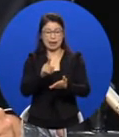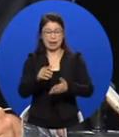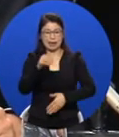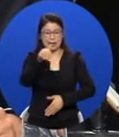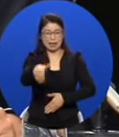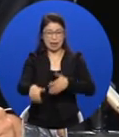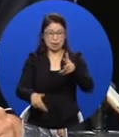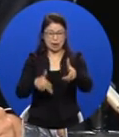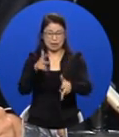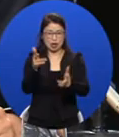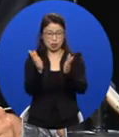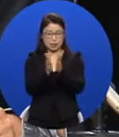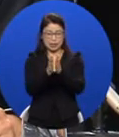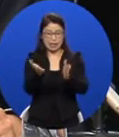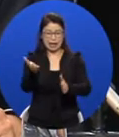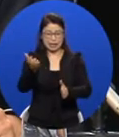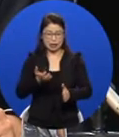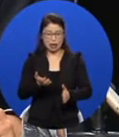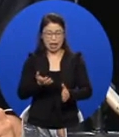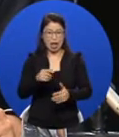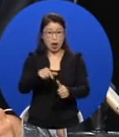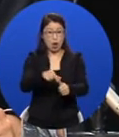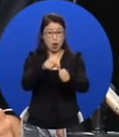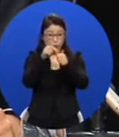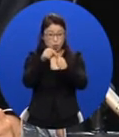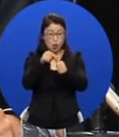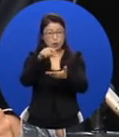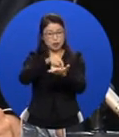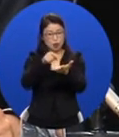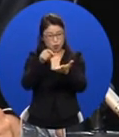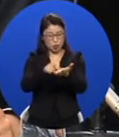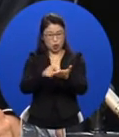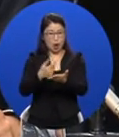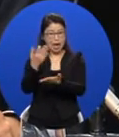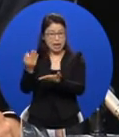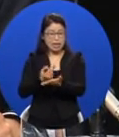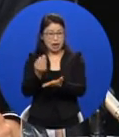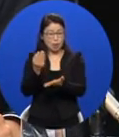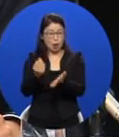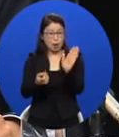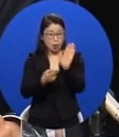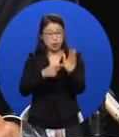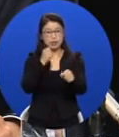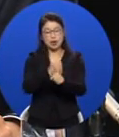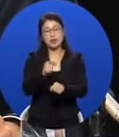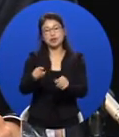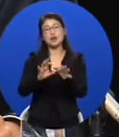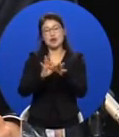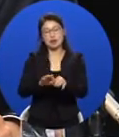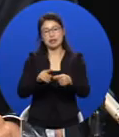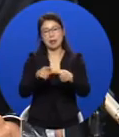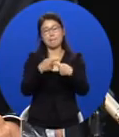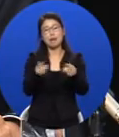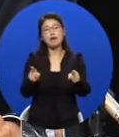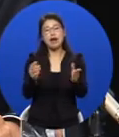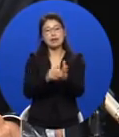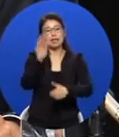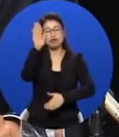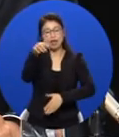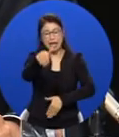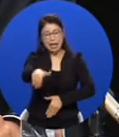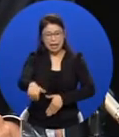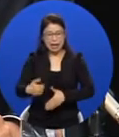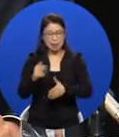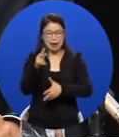이전에 고용 형태, 임금의 질을 사전에 고지하고 그것에 대해서 이렇게 평가를 한 이후에